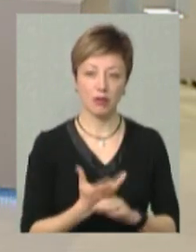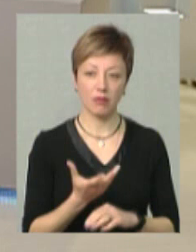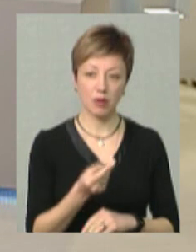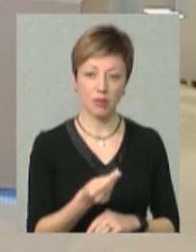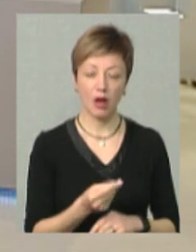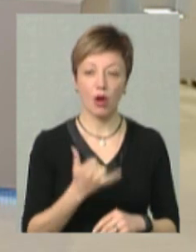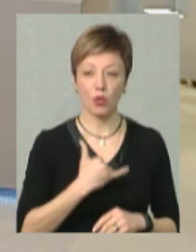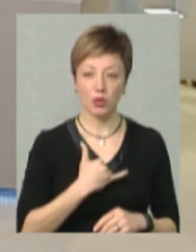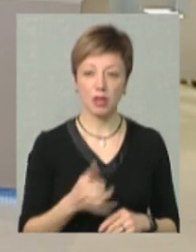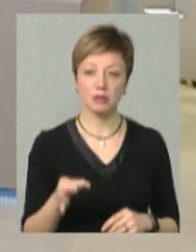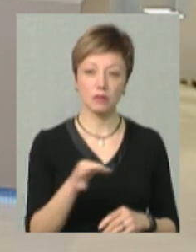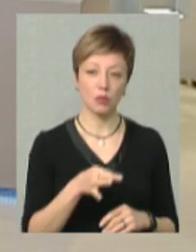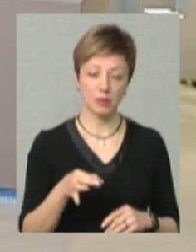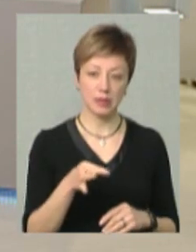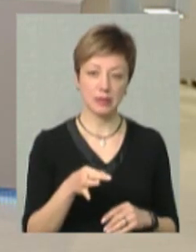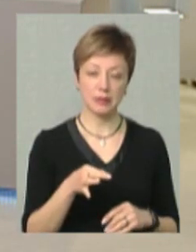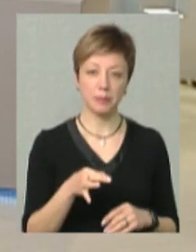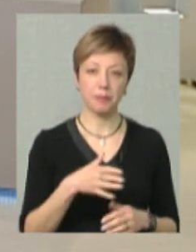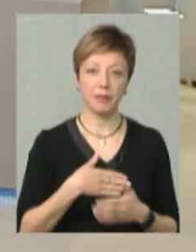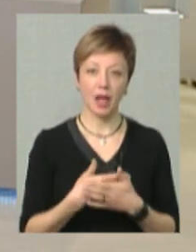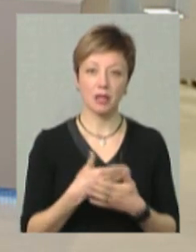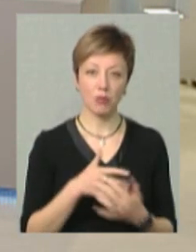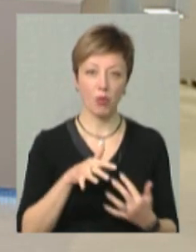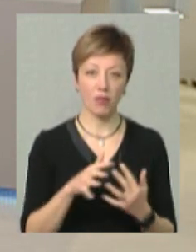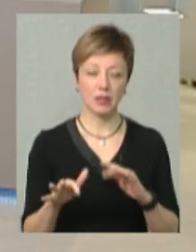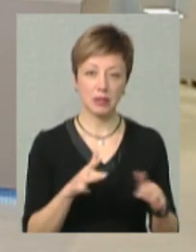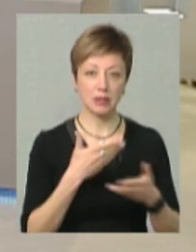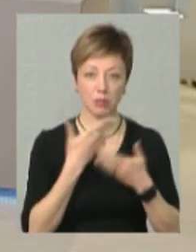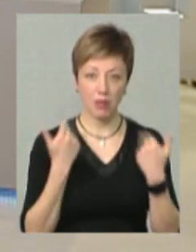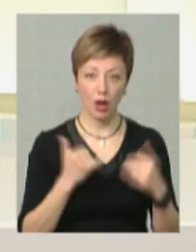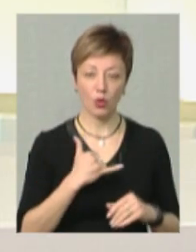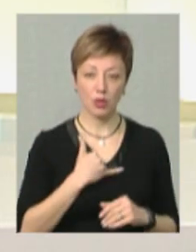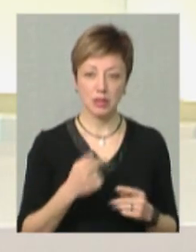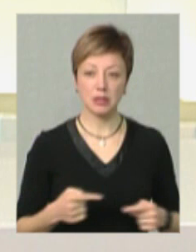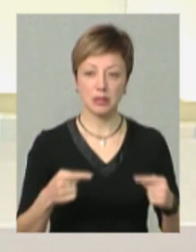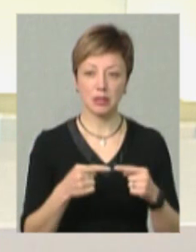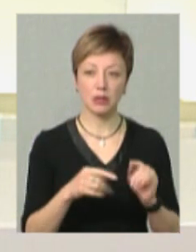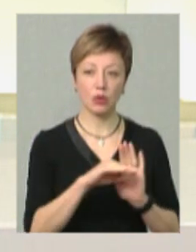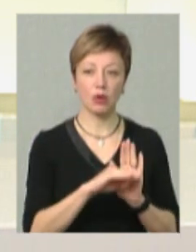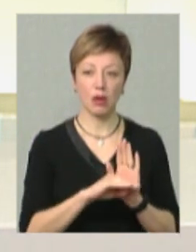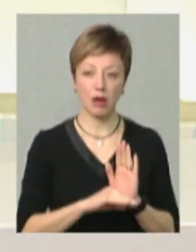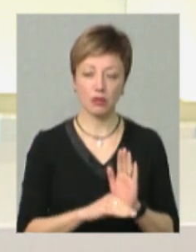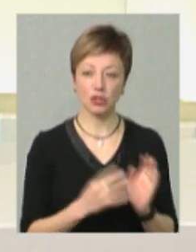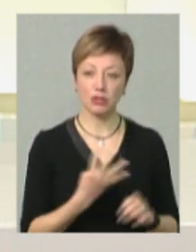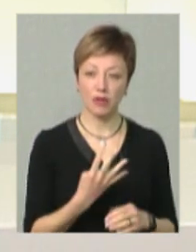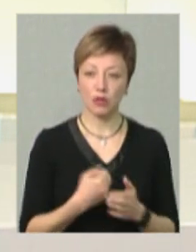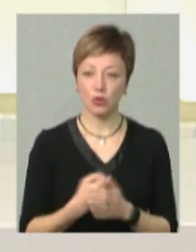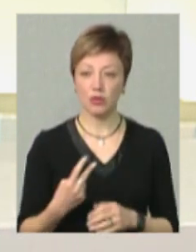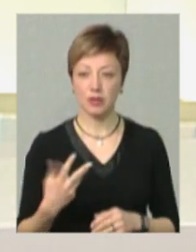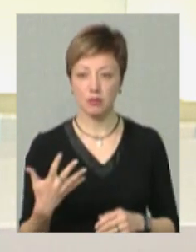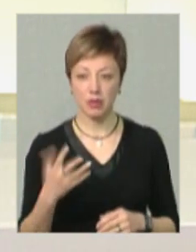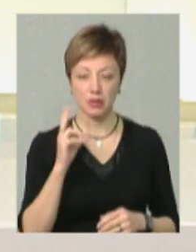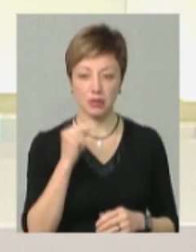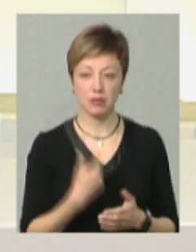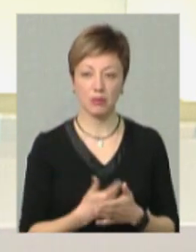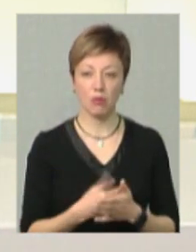виплата. А в нас в області активних бойових дій немає, і в нас, згідно встановлених графіків, з 4 по 25, ми,